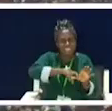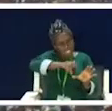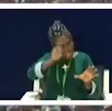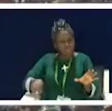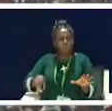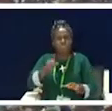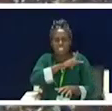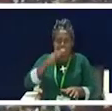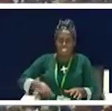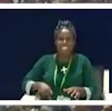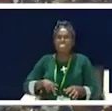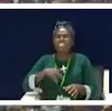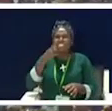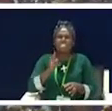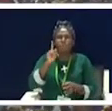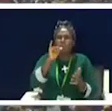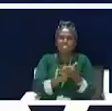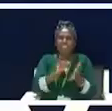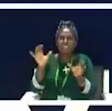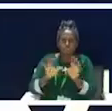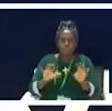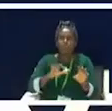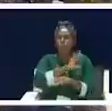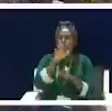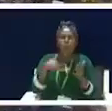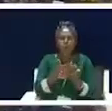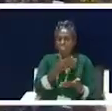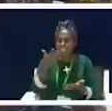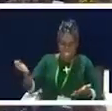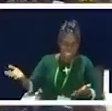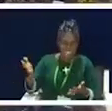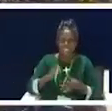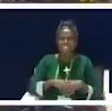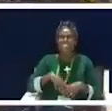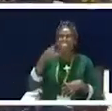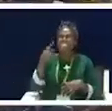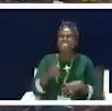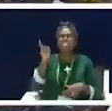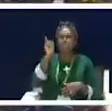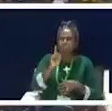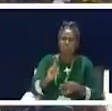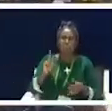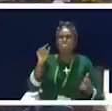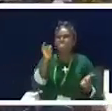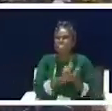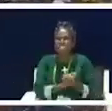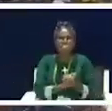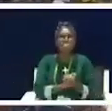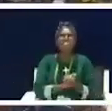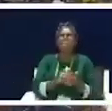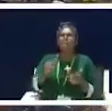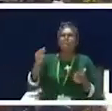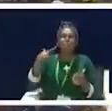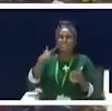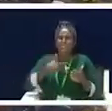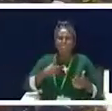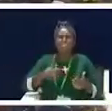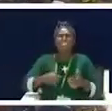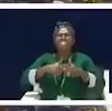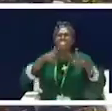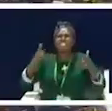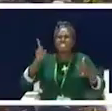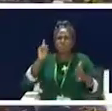ala abato so ngogbo lodu lodu ti je ledumare oba beti lu jere bi ajere oke latin pa oke